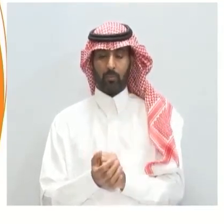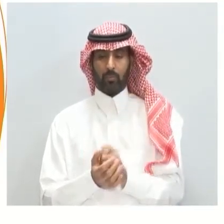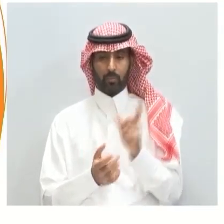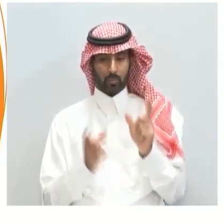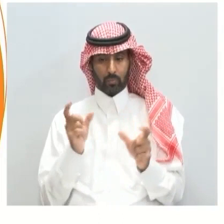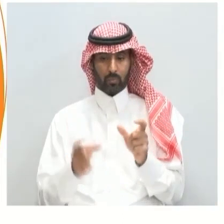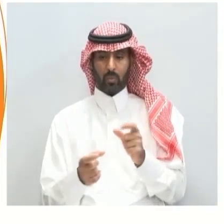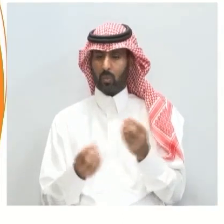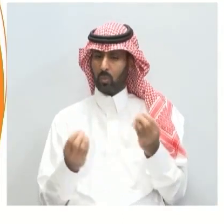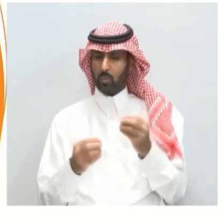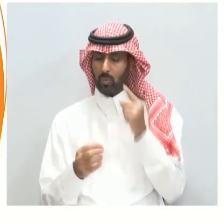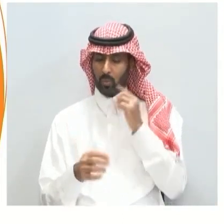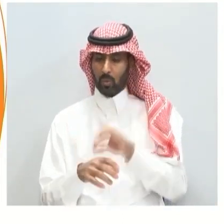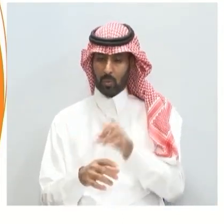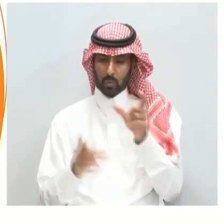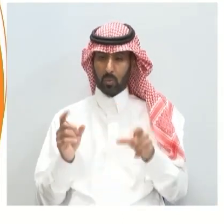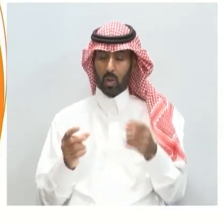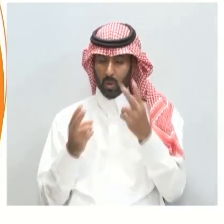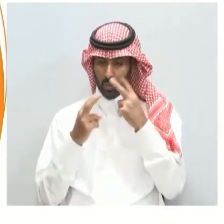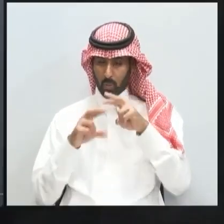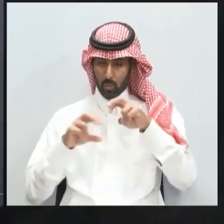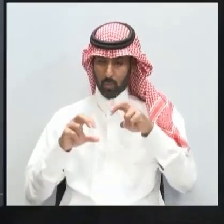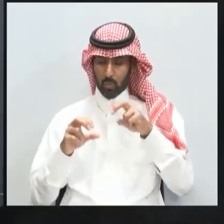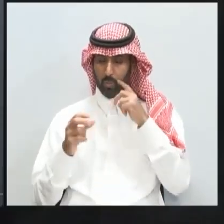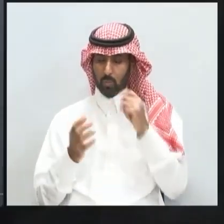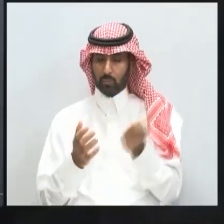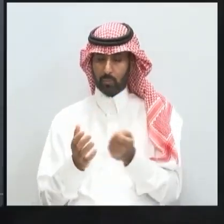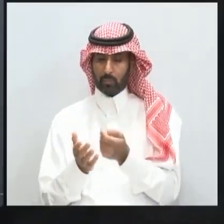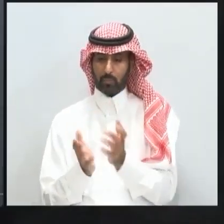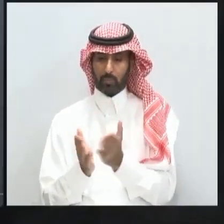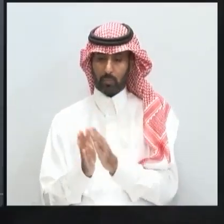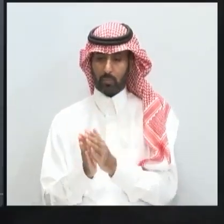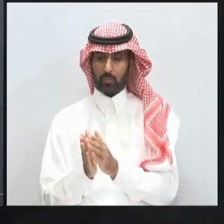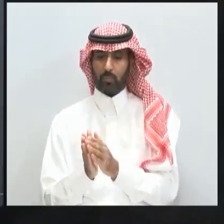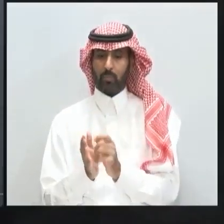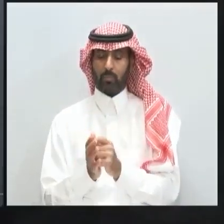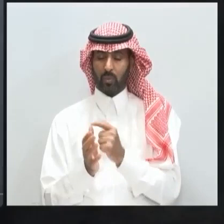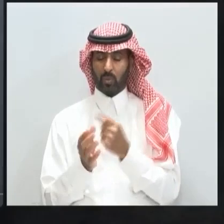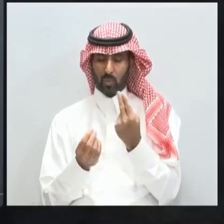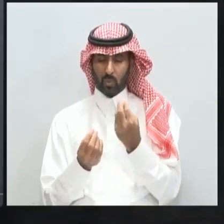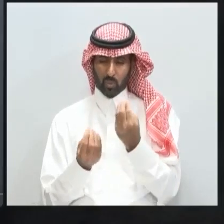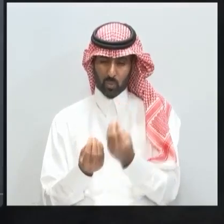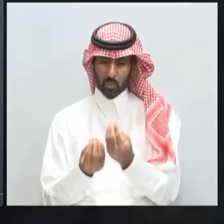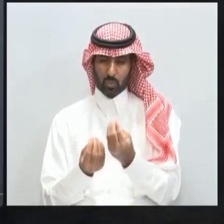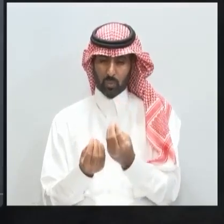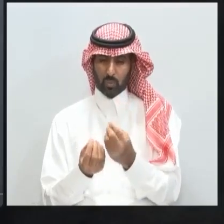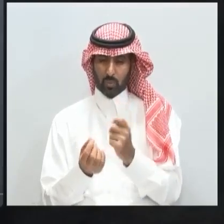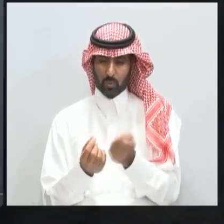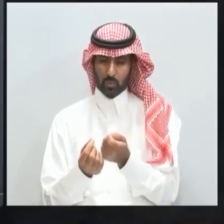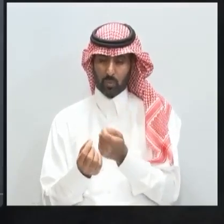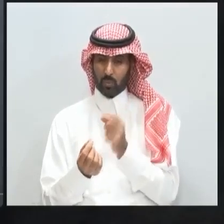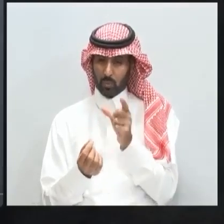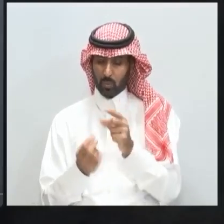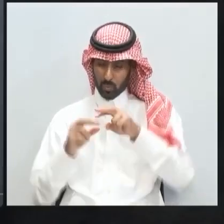كثيرون في وضع هذا العلم حتى وصل الى الغايه بدا شيء قليل بمباحث